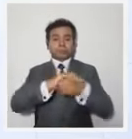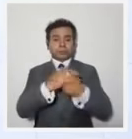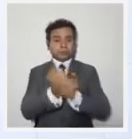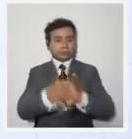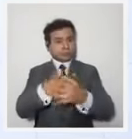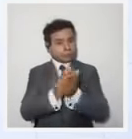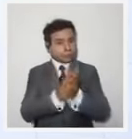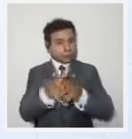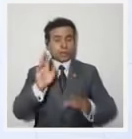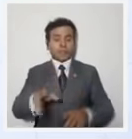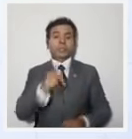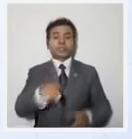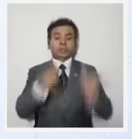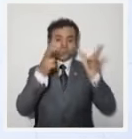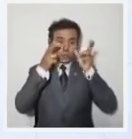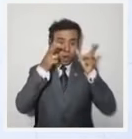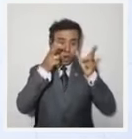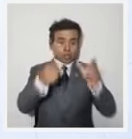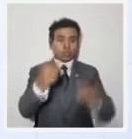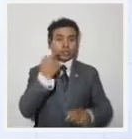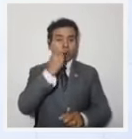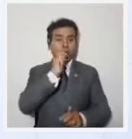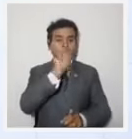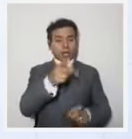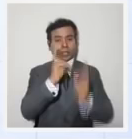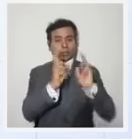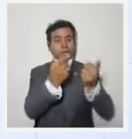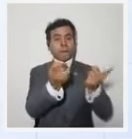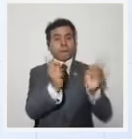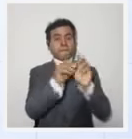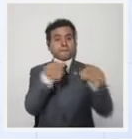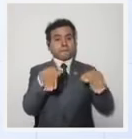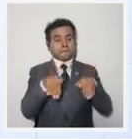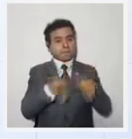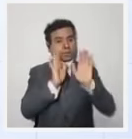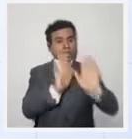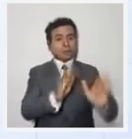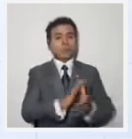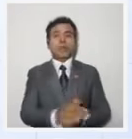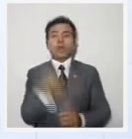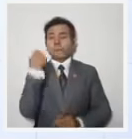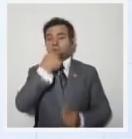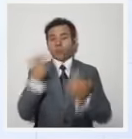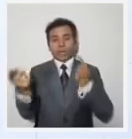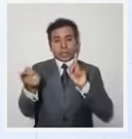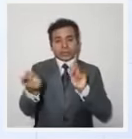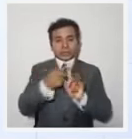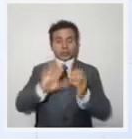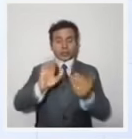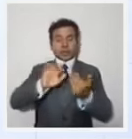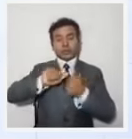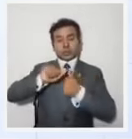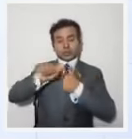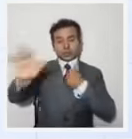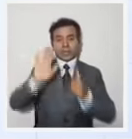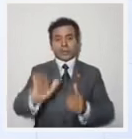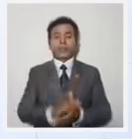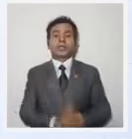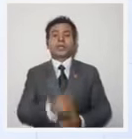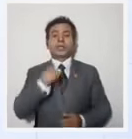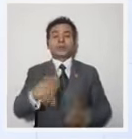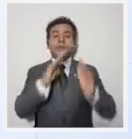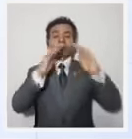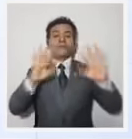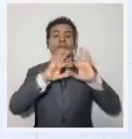বারবার সাবান পানি দিয়ে 20 সেকেন্ড ধরে হাত ধোয়া, এসব নিয়ম পালন করবেন। যারা কোয়ারেন্টাইনে আছেন তারা কোয়ারেন্টাইনের যে বিধিগুলো